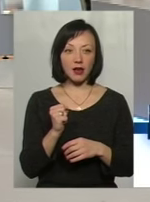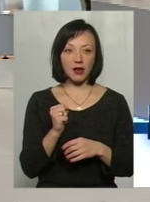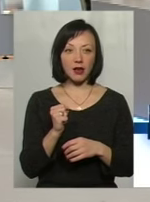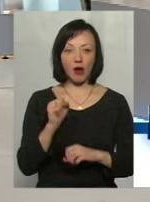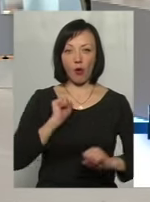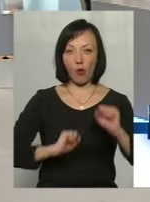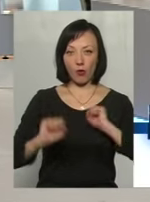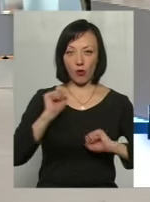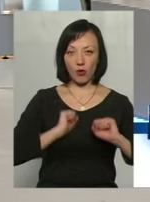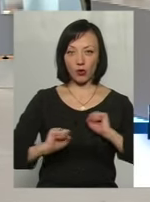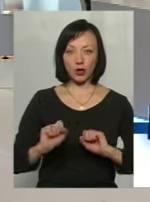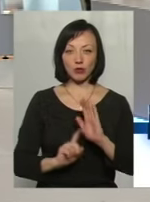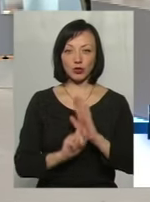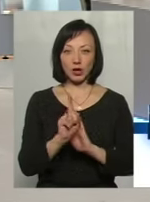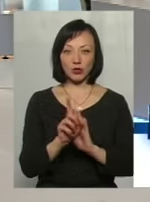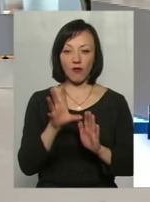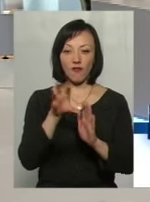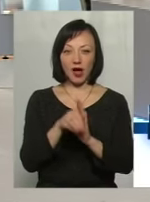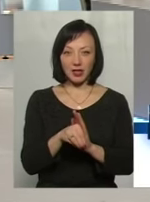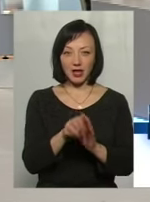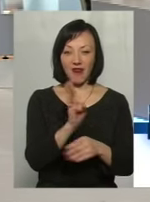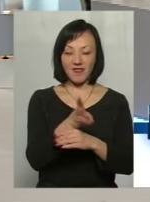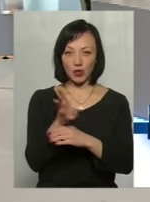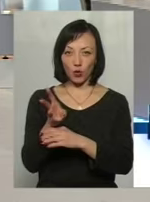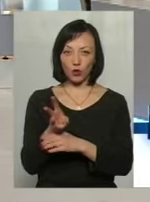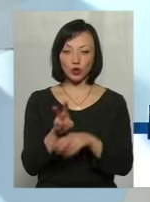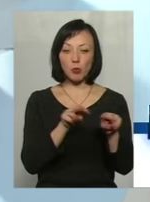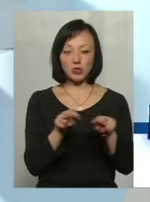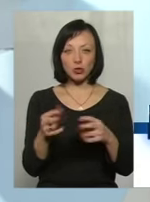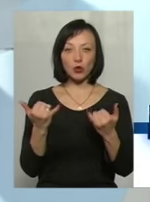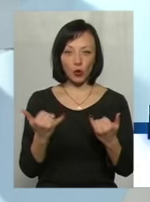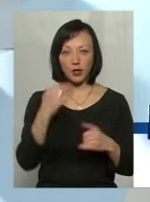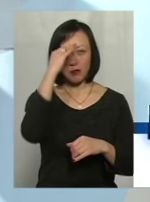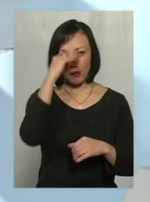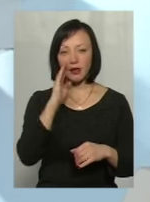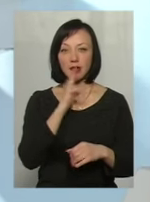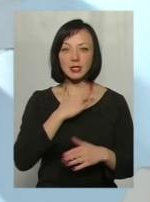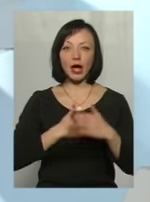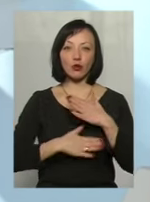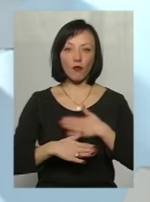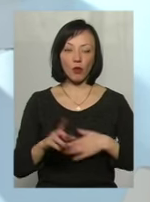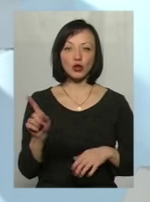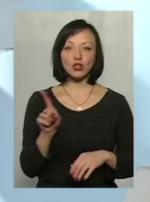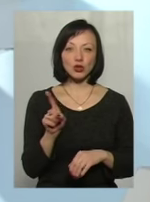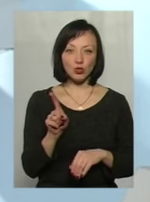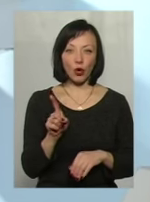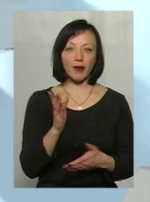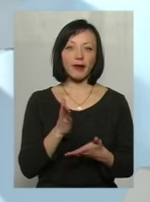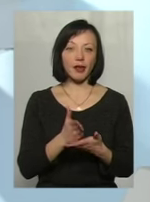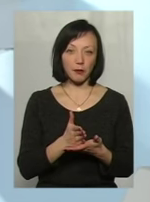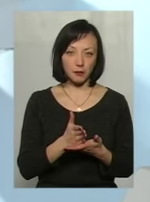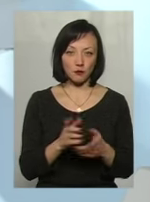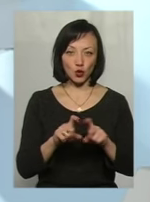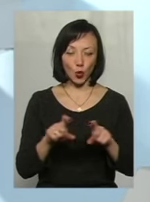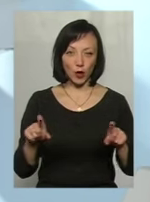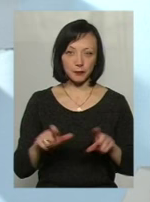на початку введення відеоспостереження, сьогодні батьки в цілому задоволені тим, що воно є в